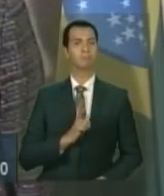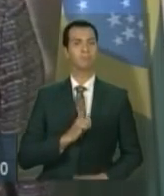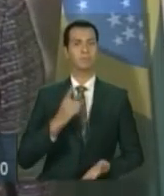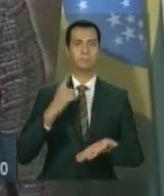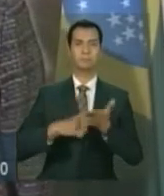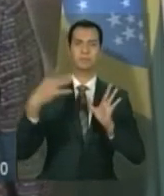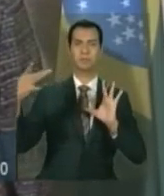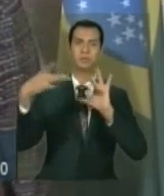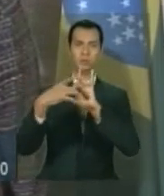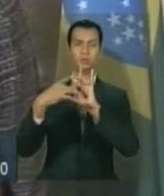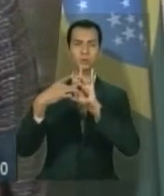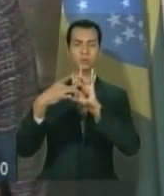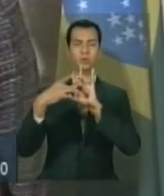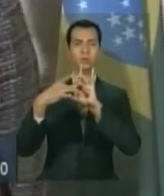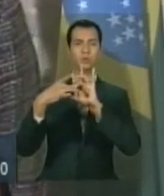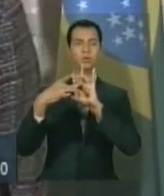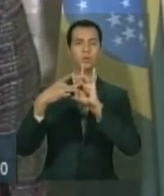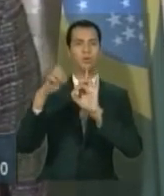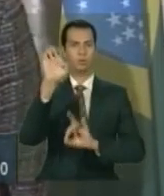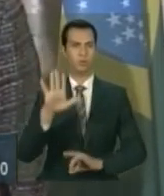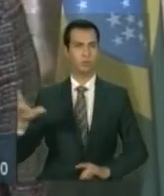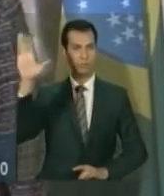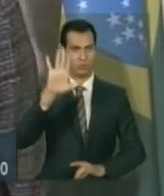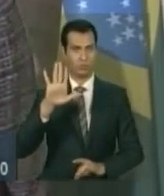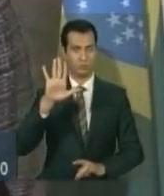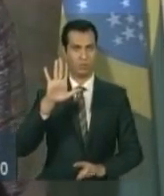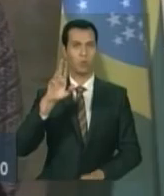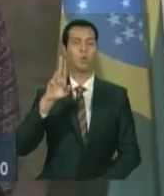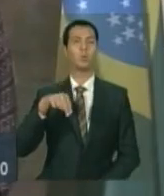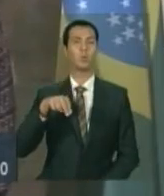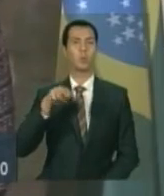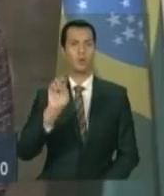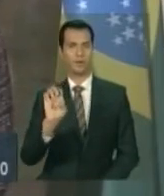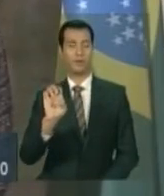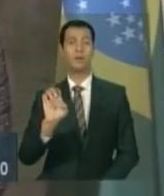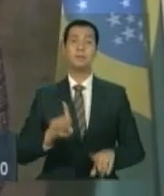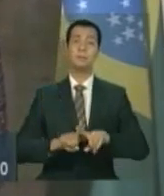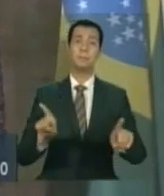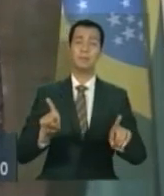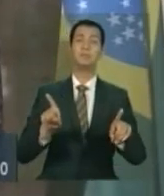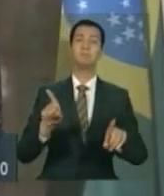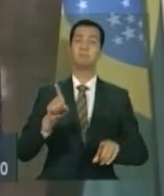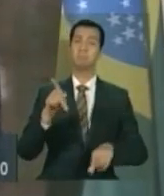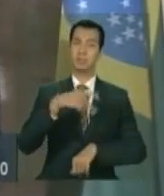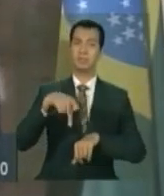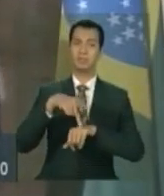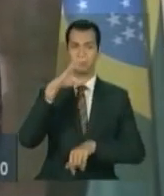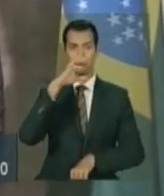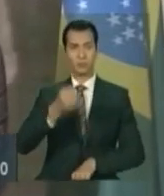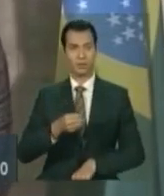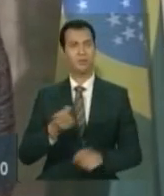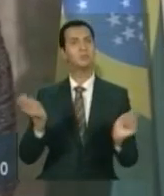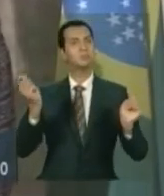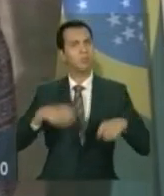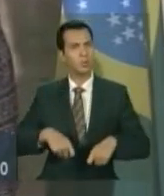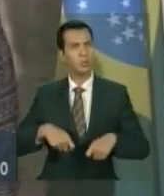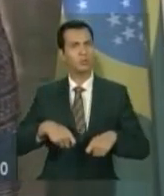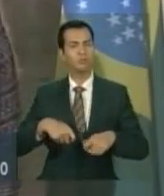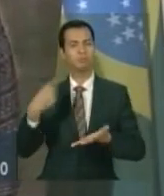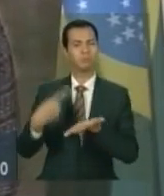Europeia. E a Bulgária pode ser tanto o ponto de entrada como o ponto